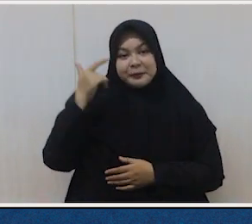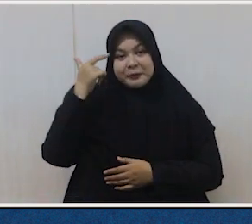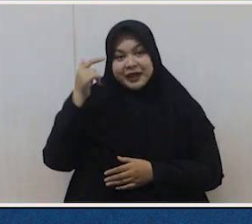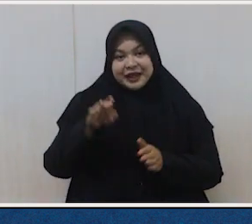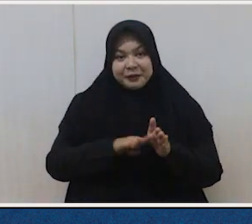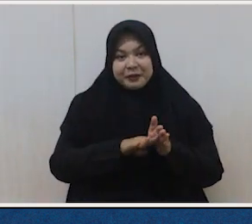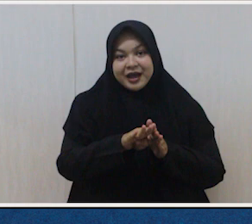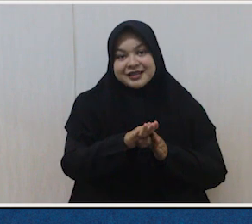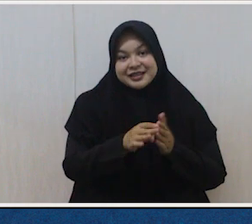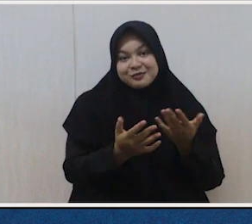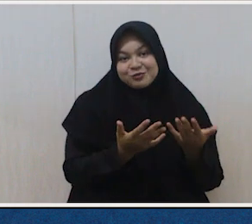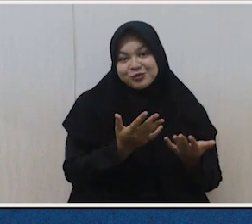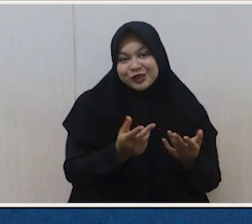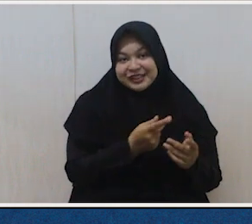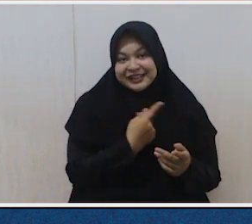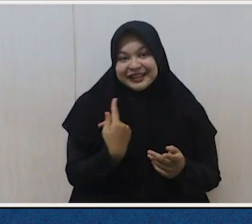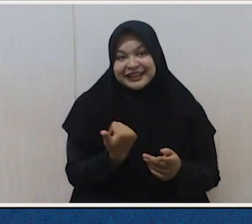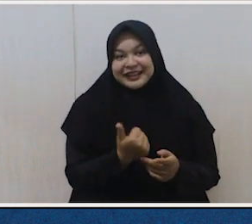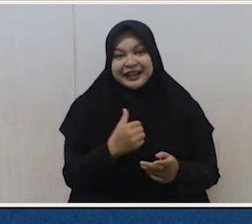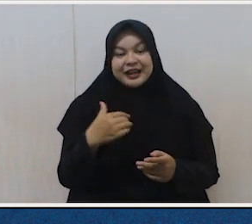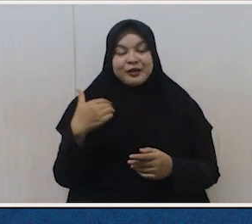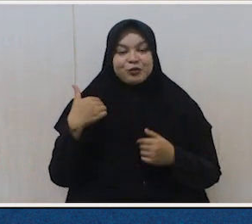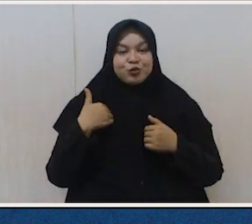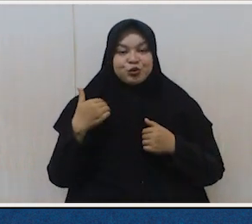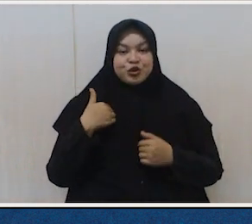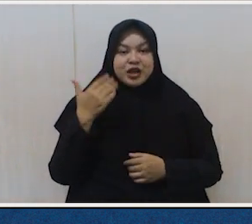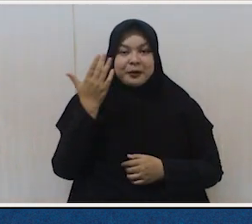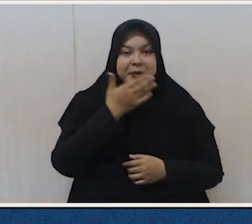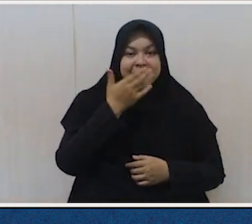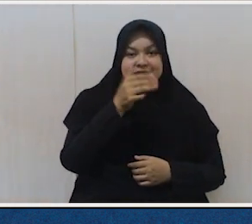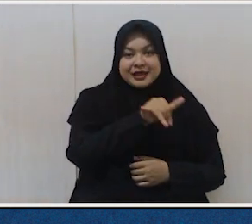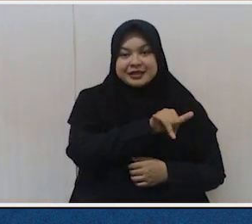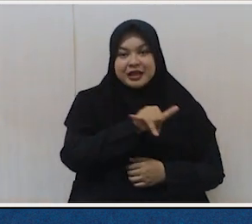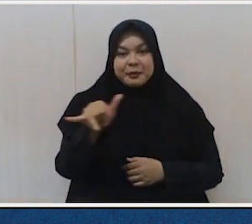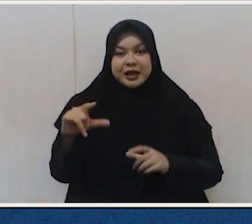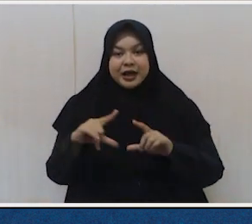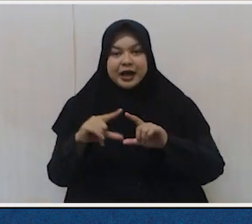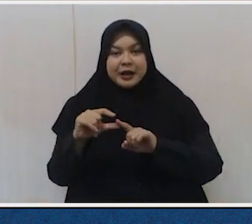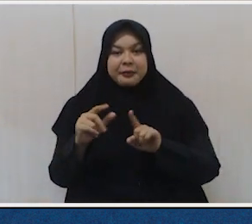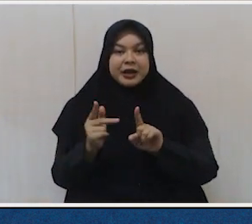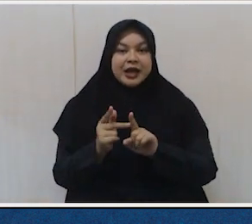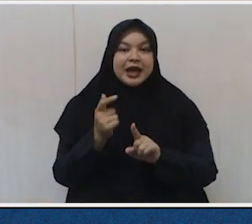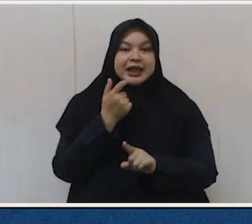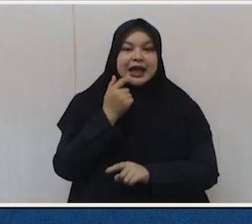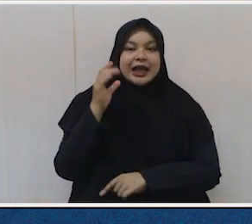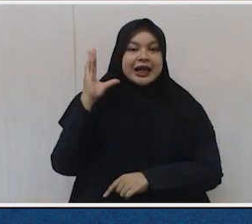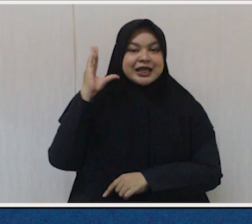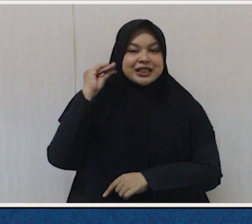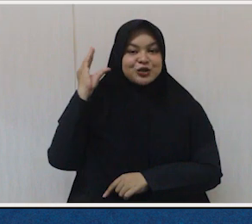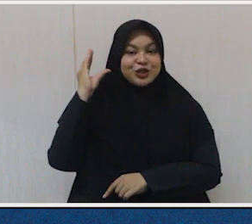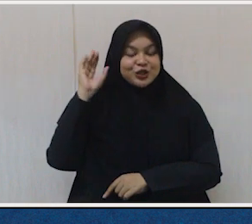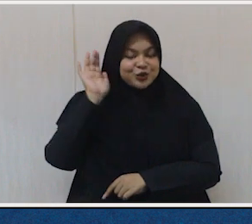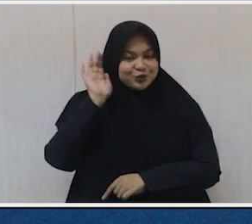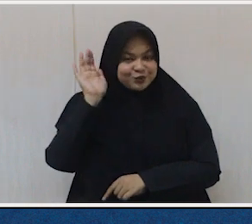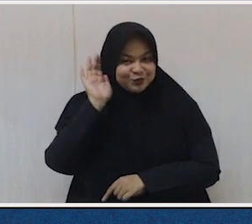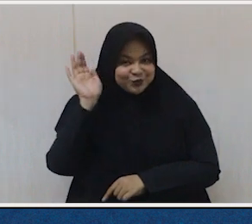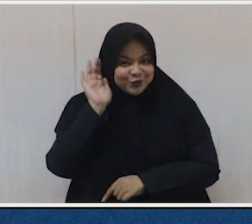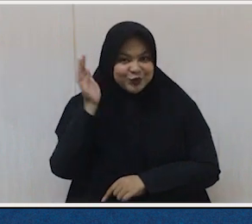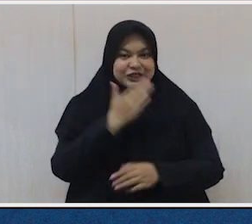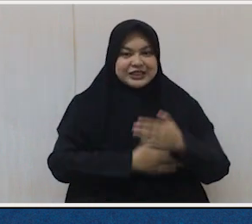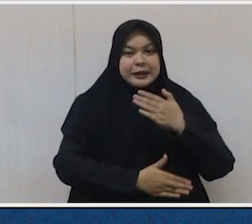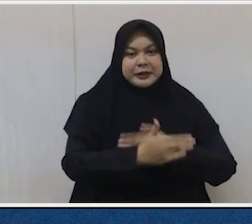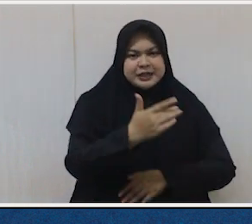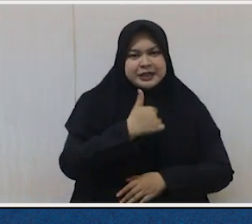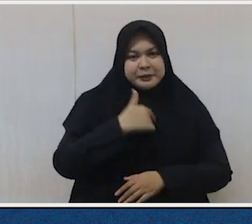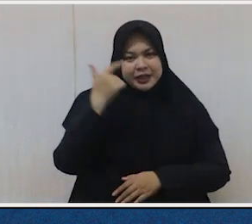itu saya pikir kemajuan yang setidaknya kita punya bahasa yang sama dengan aparat Paga hukum tentang isu-isu disabilitas gitu Nah itu